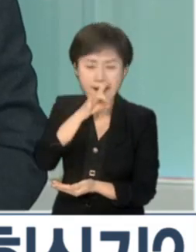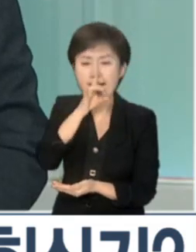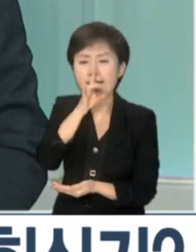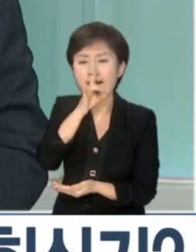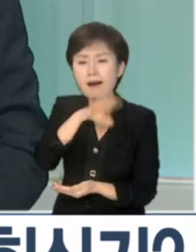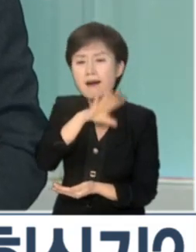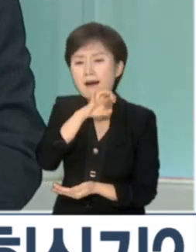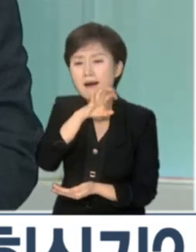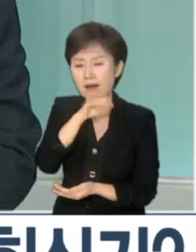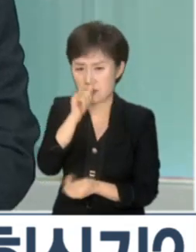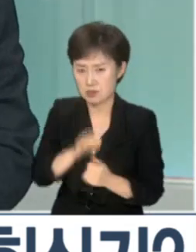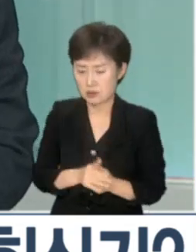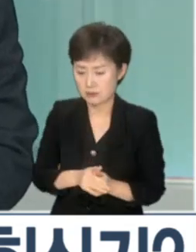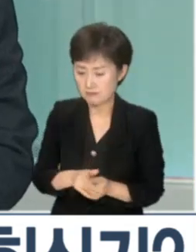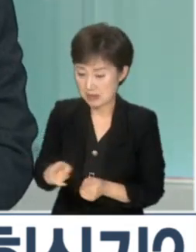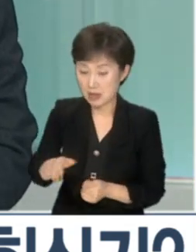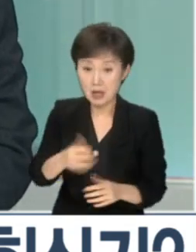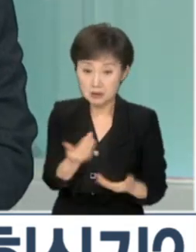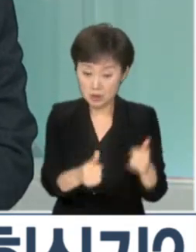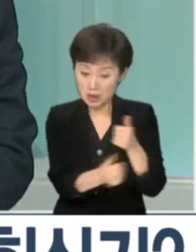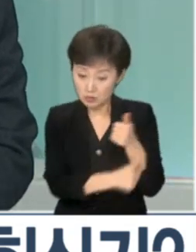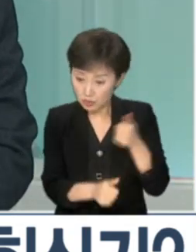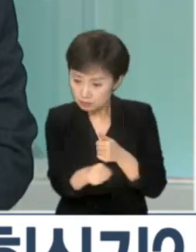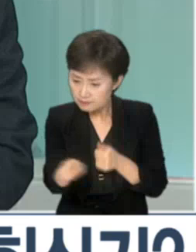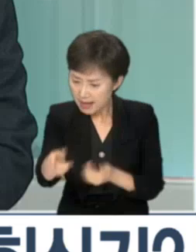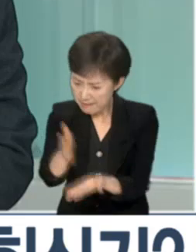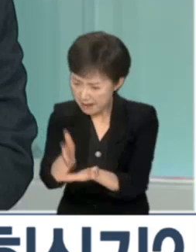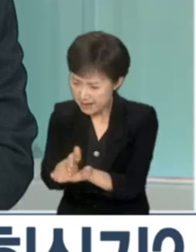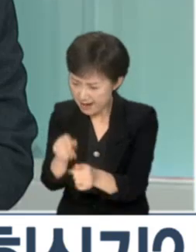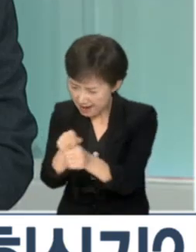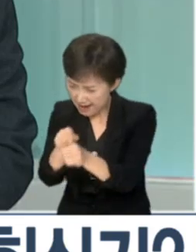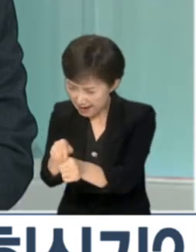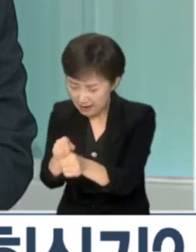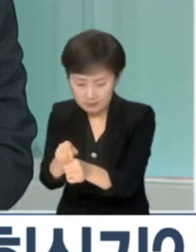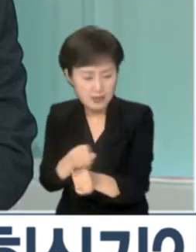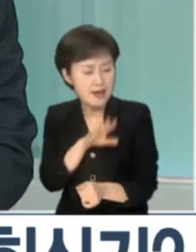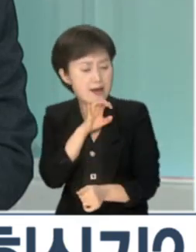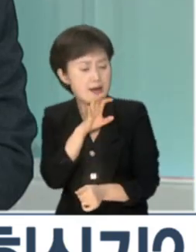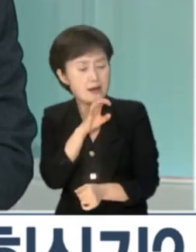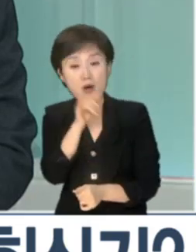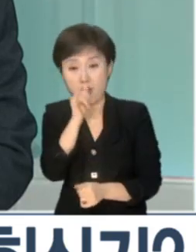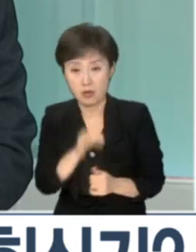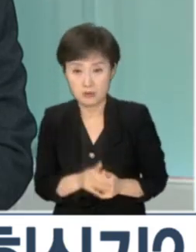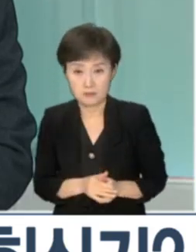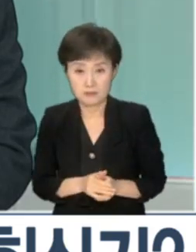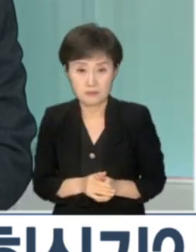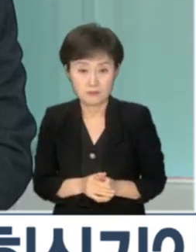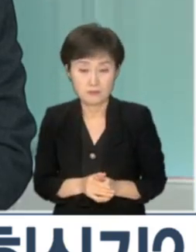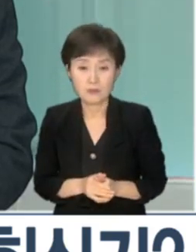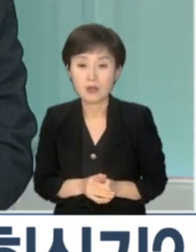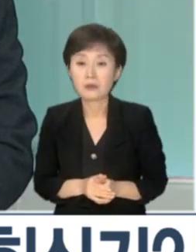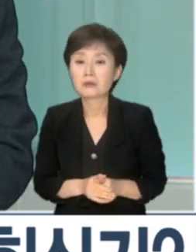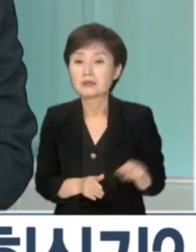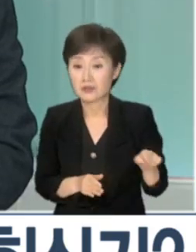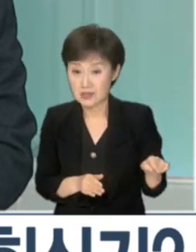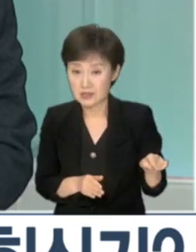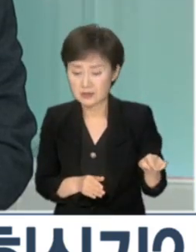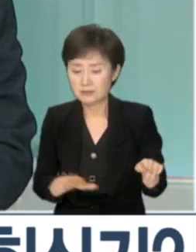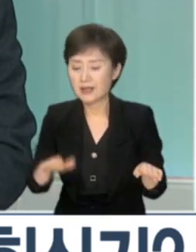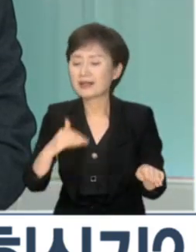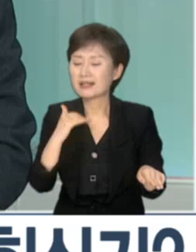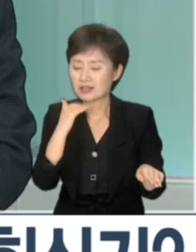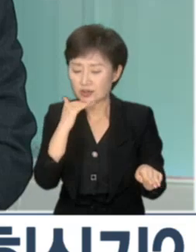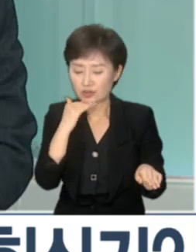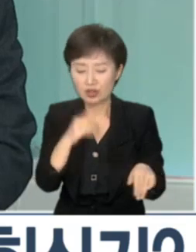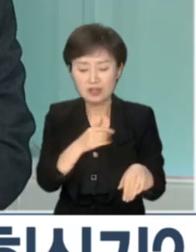분들한테 지나치게 일방적으로 희생을 강요하라 이렇게 하니까 반발할 수밖에 없는 거죠. 차라리 혁신위에서 이것을 시간을